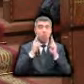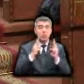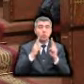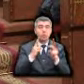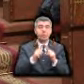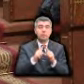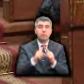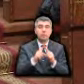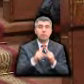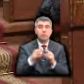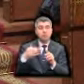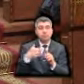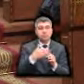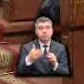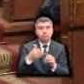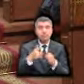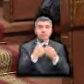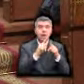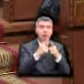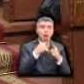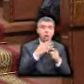غادي يكون سيت بروبر، بمعنى واحد العدد المناطق ما يغيدوش منها. شكرا. شكرا السيد الوزير.